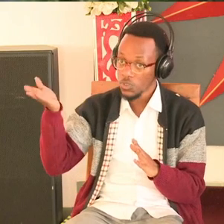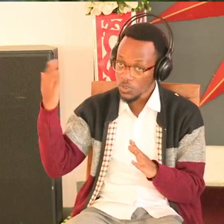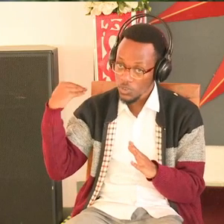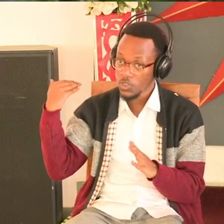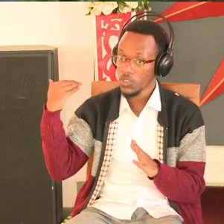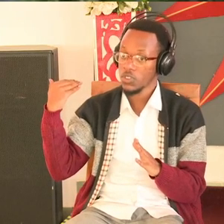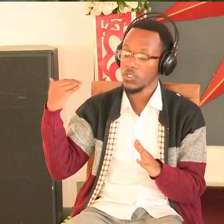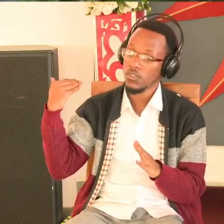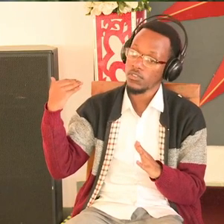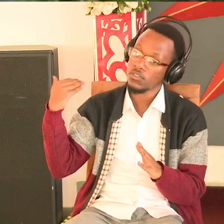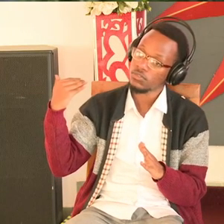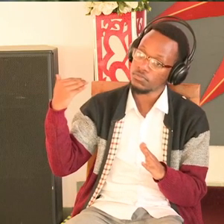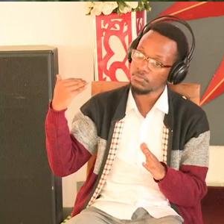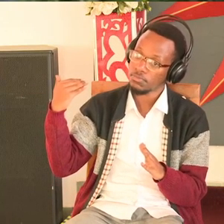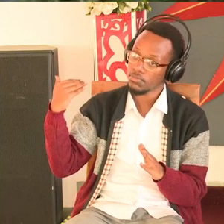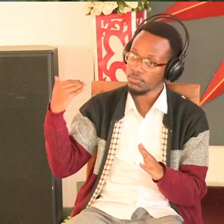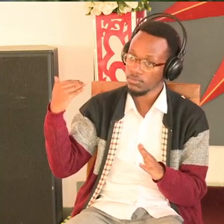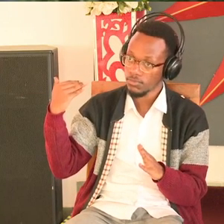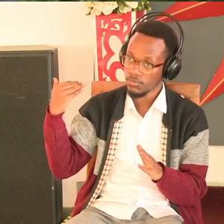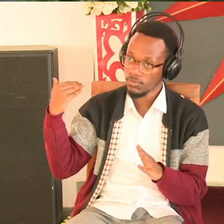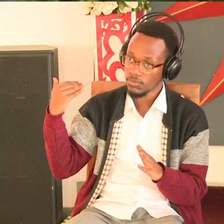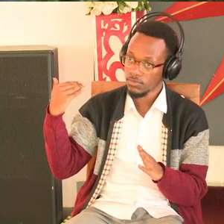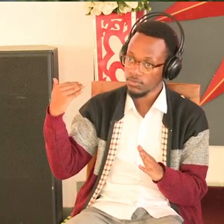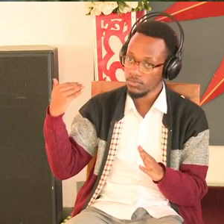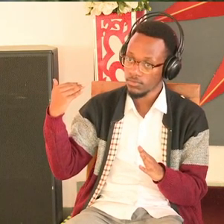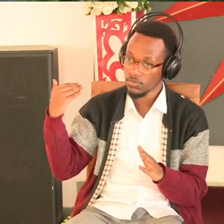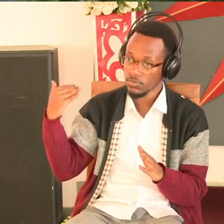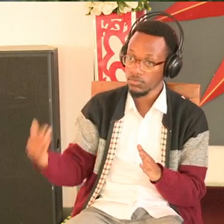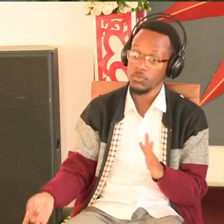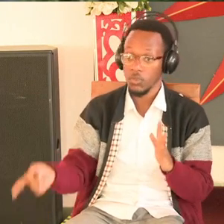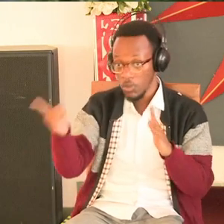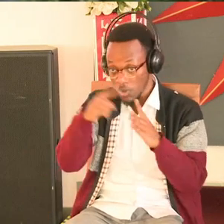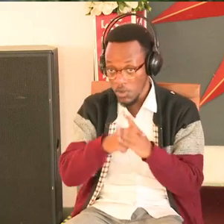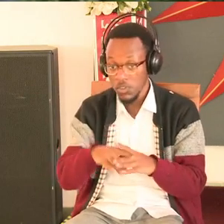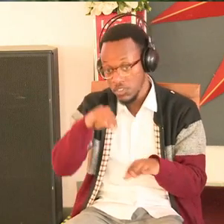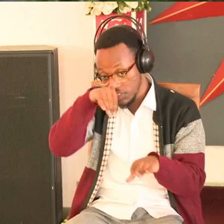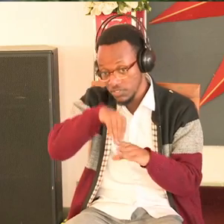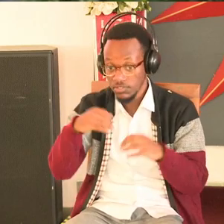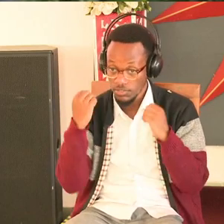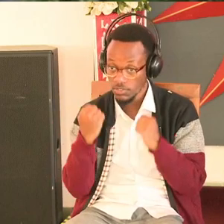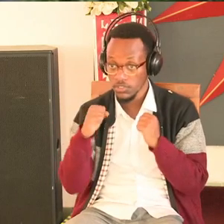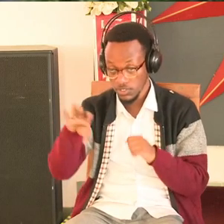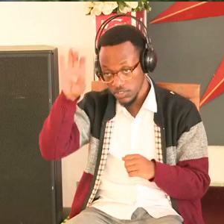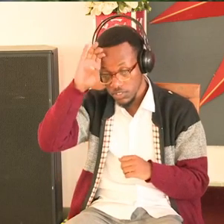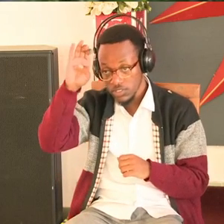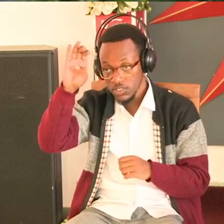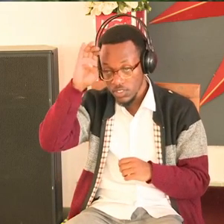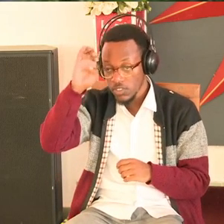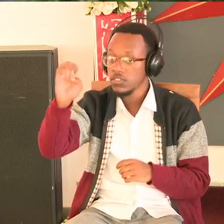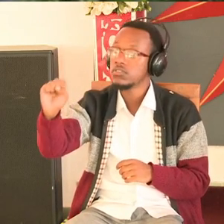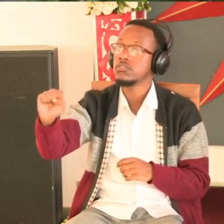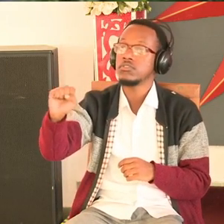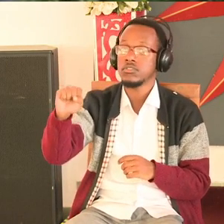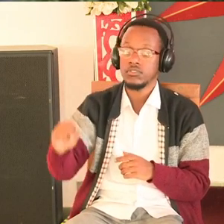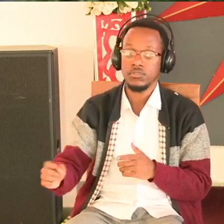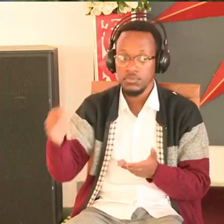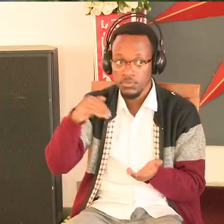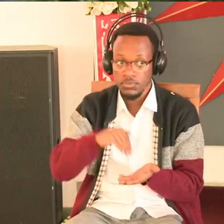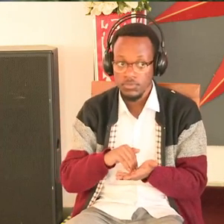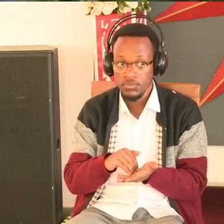yaragaragaye. Noneho avec la puissance d'Élie agaragara mu mbaraga za Eliya. Kandi